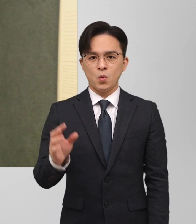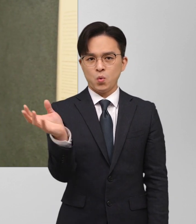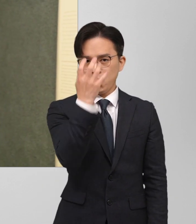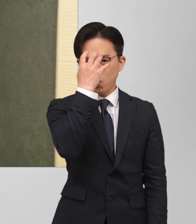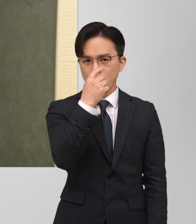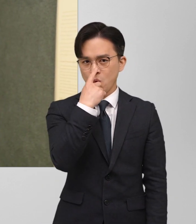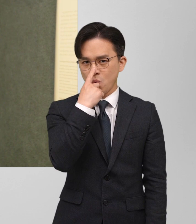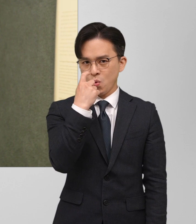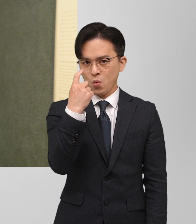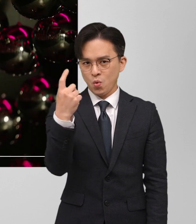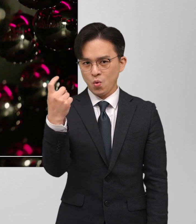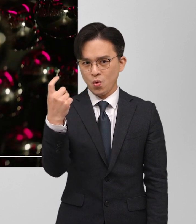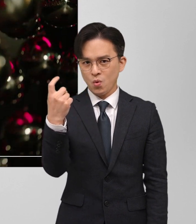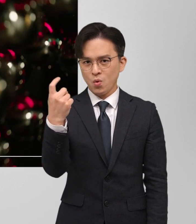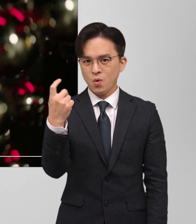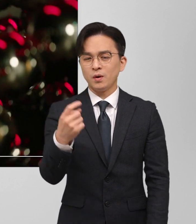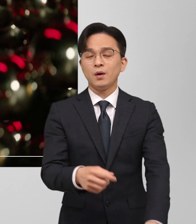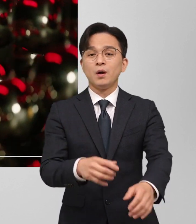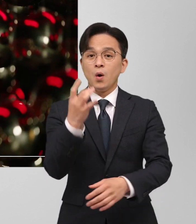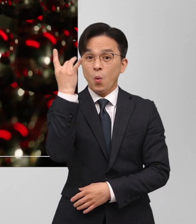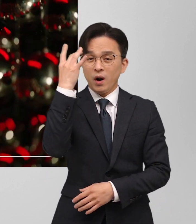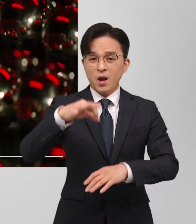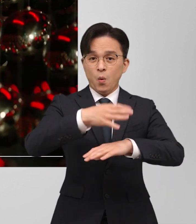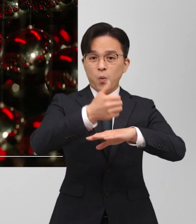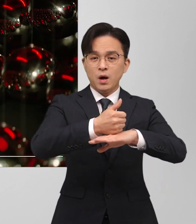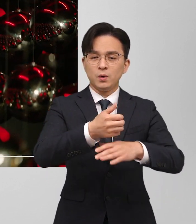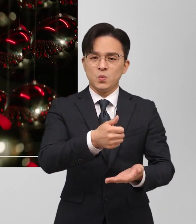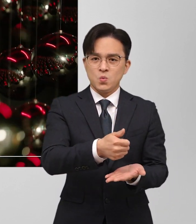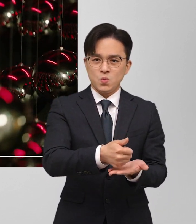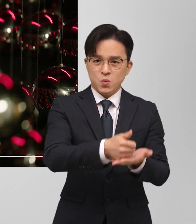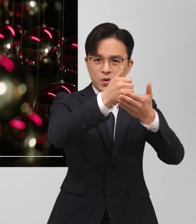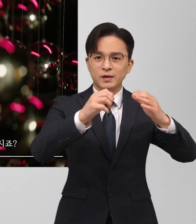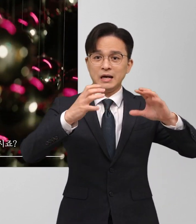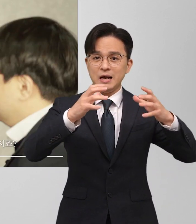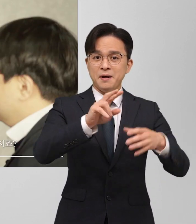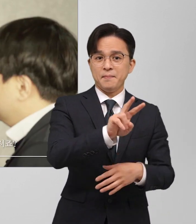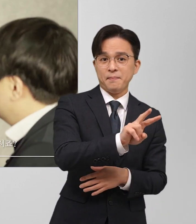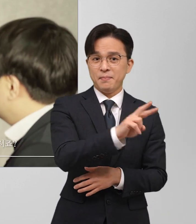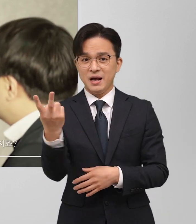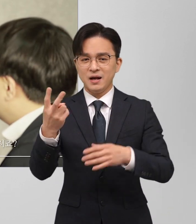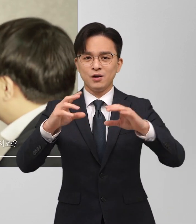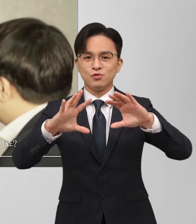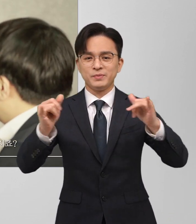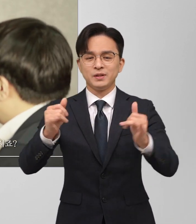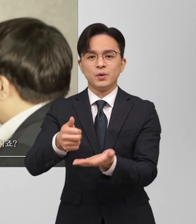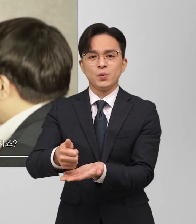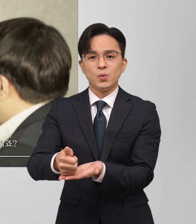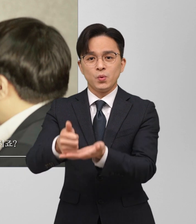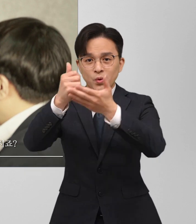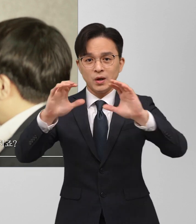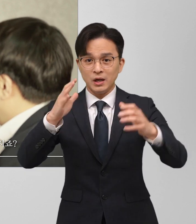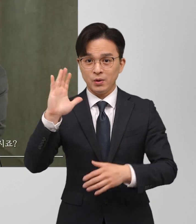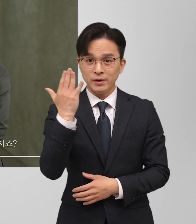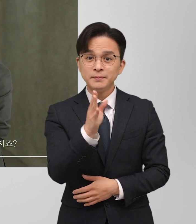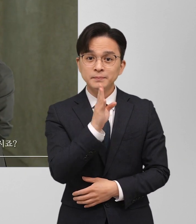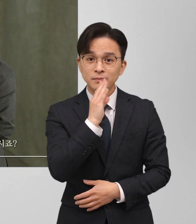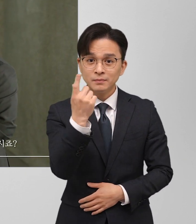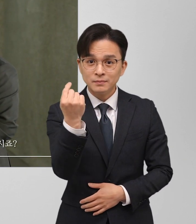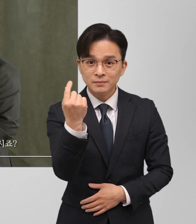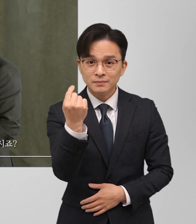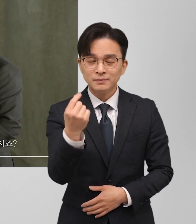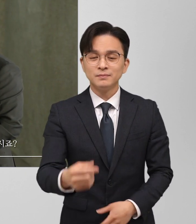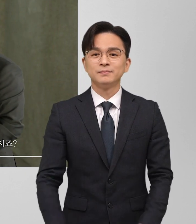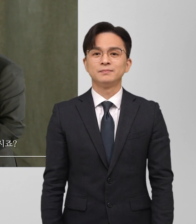멋진데요. 네. 이런 예술 작품을 통해서 군주의 나라에서 국민의 나라로 네,